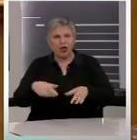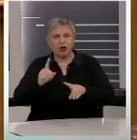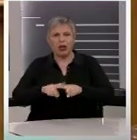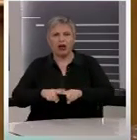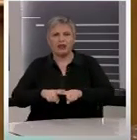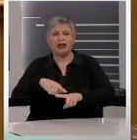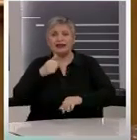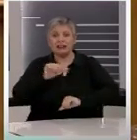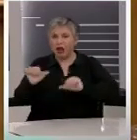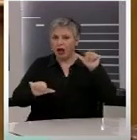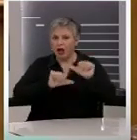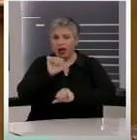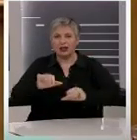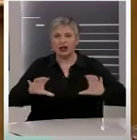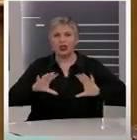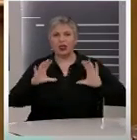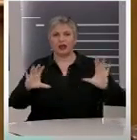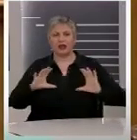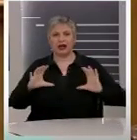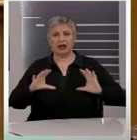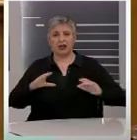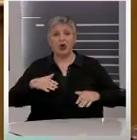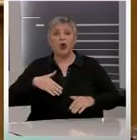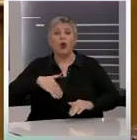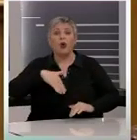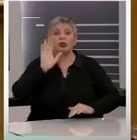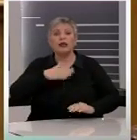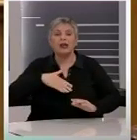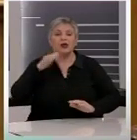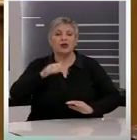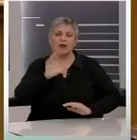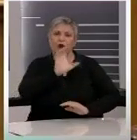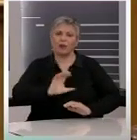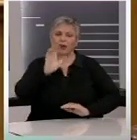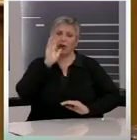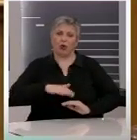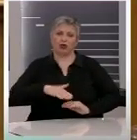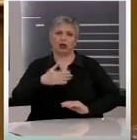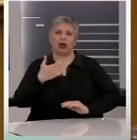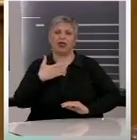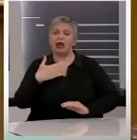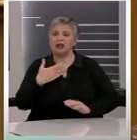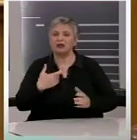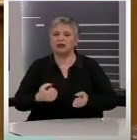αλλά δεν υποστηρίζετε καν τα συμφέροντα των χωρών του Νότου. Και δεν είναι μόνο οι